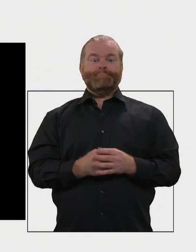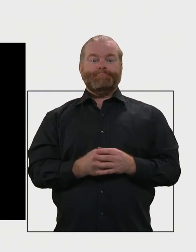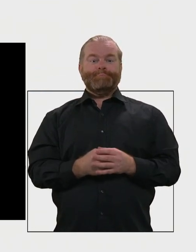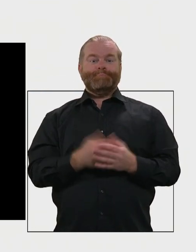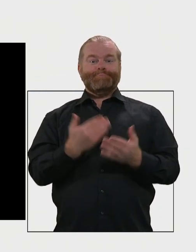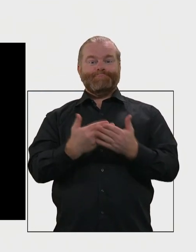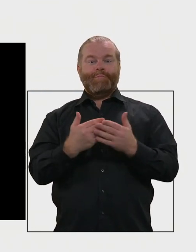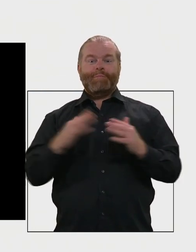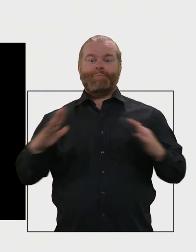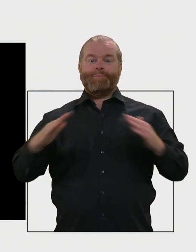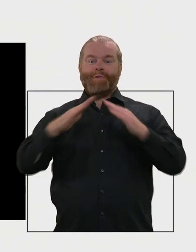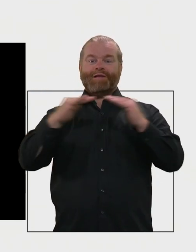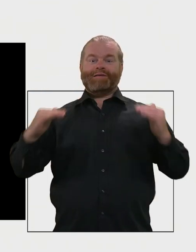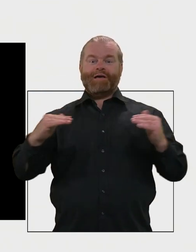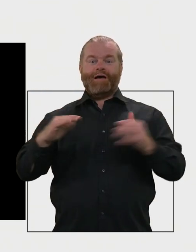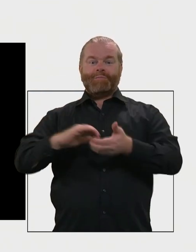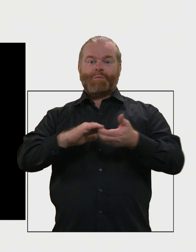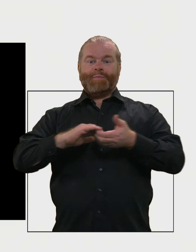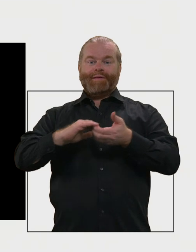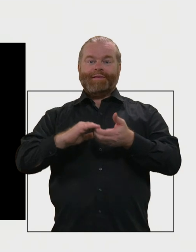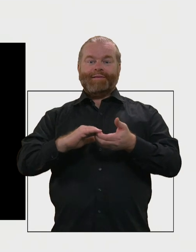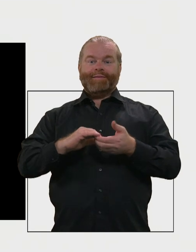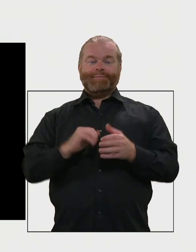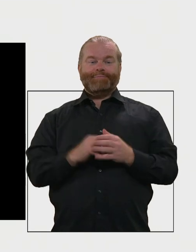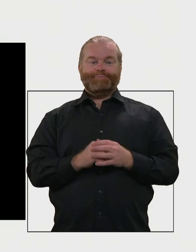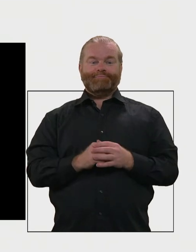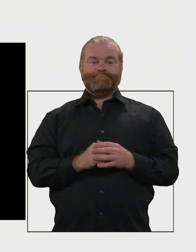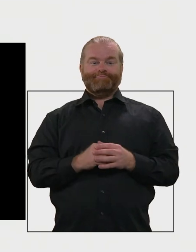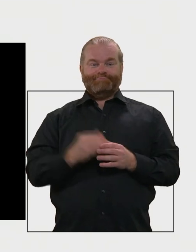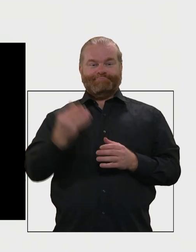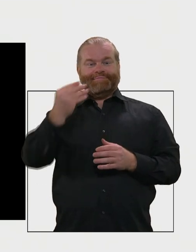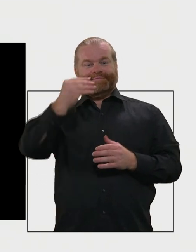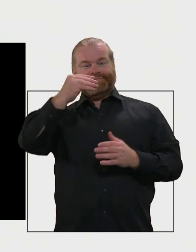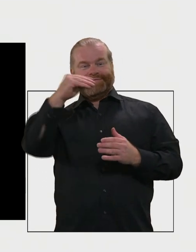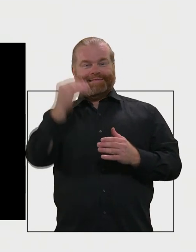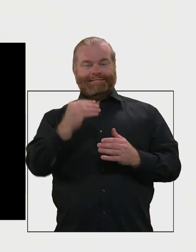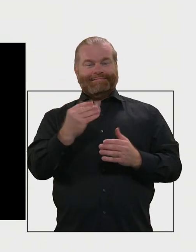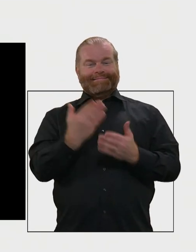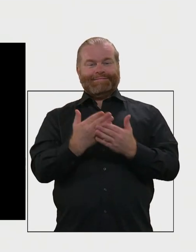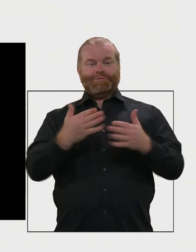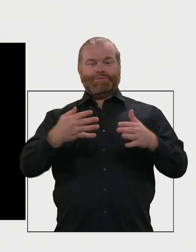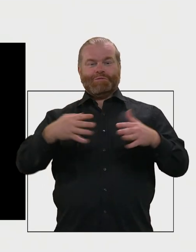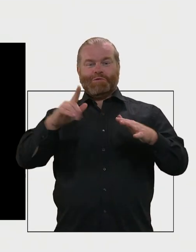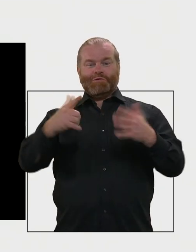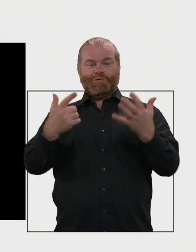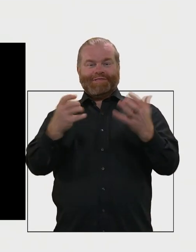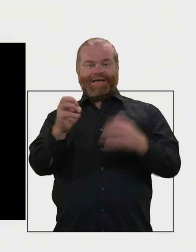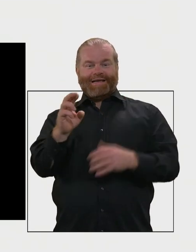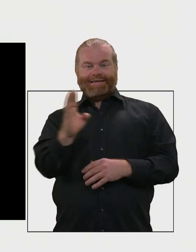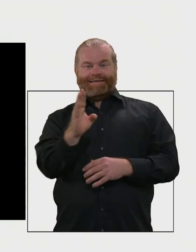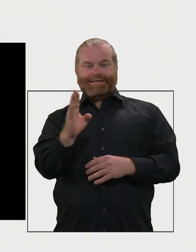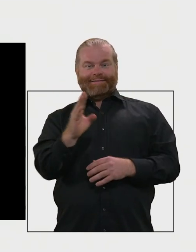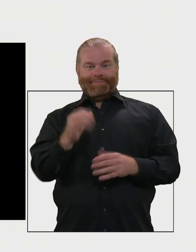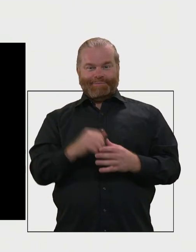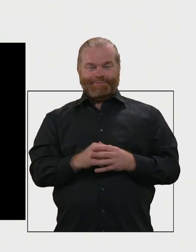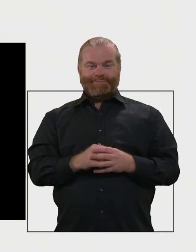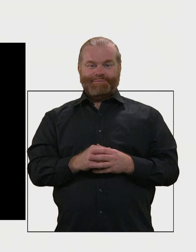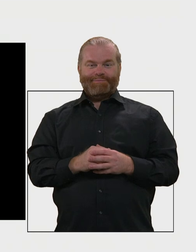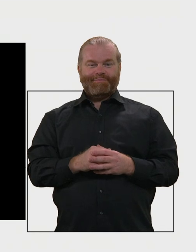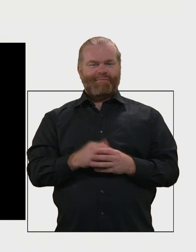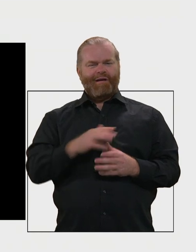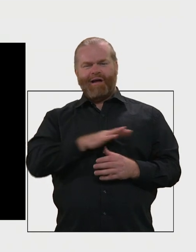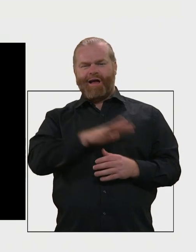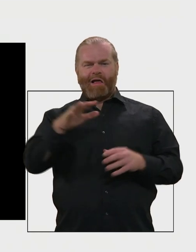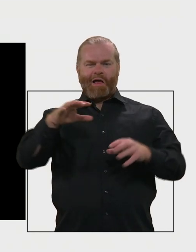der 1970er Jahre gestaltet. Alle Ausstattungselemente, vom Teppichboden über die Infoschilder und